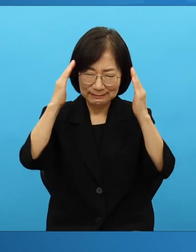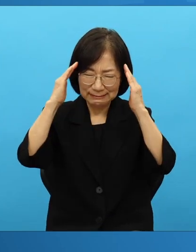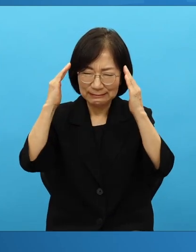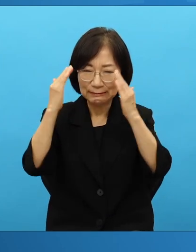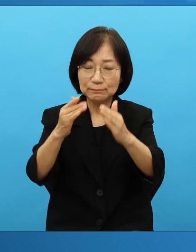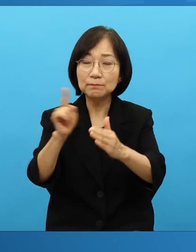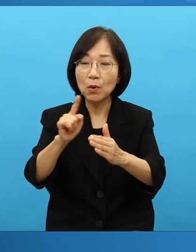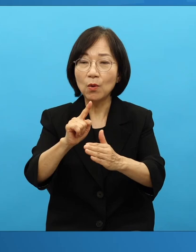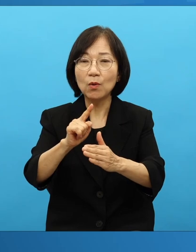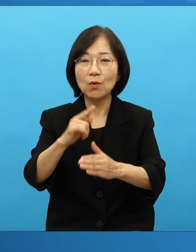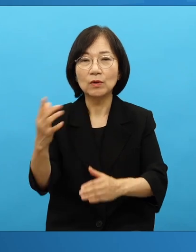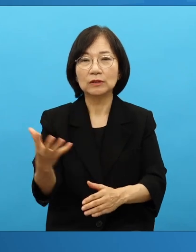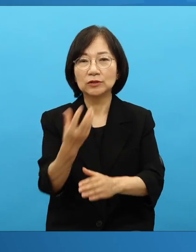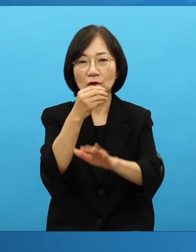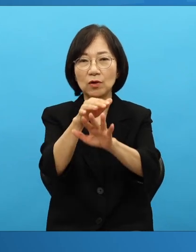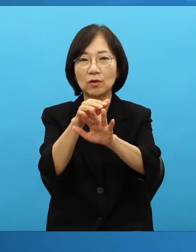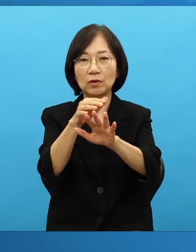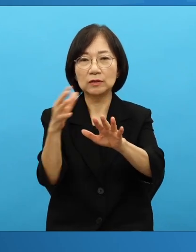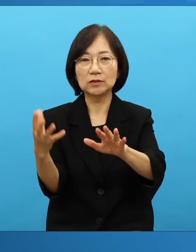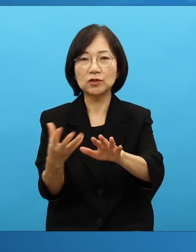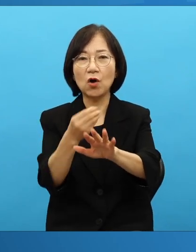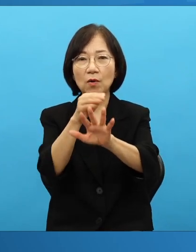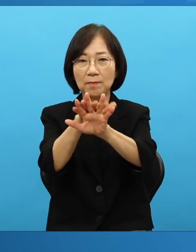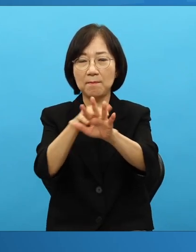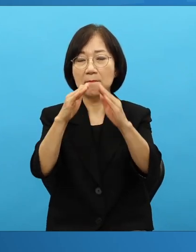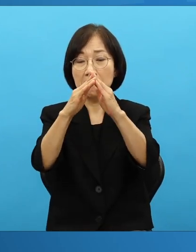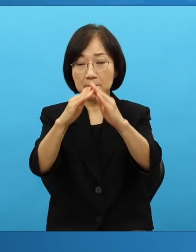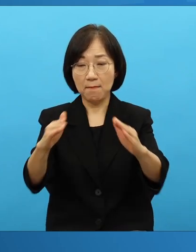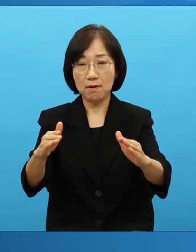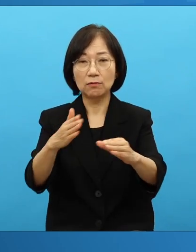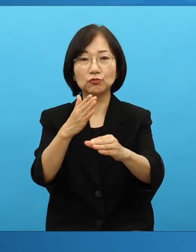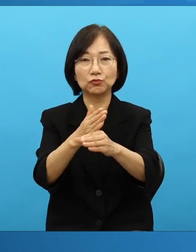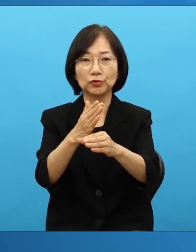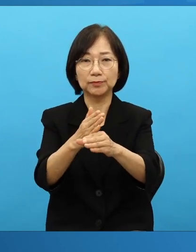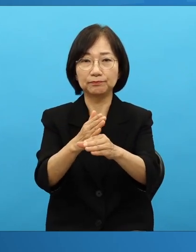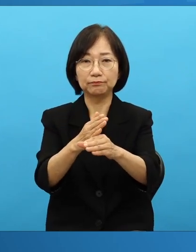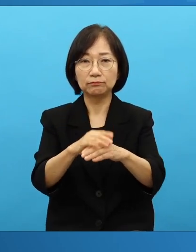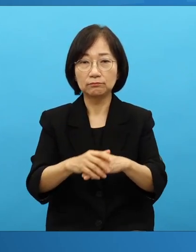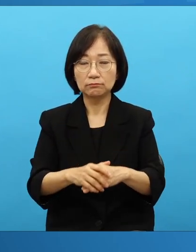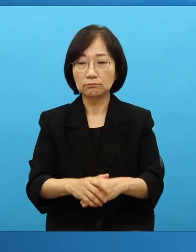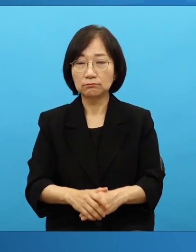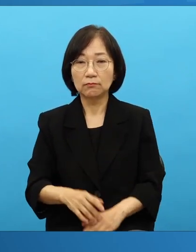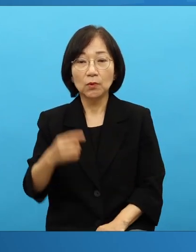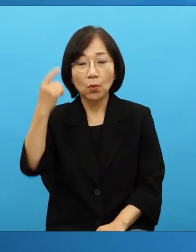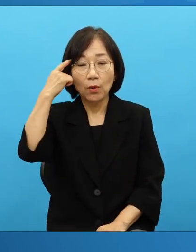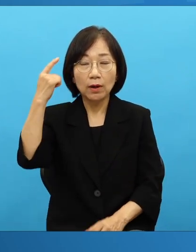当时所有圣徒他们生活的中心都是对准了圣墓. 뭔 말인가 빨리 캐치해야 됩니다. 여러분 이걸 살려내야 되니까요.